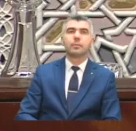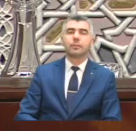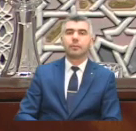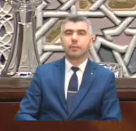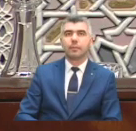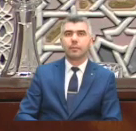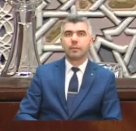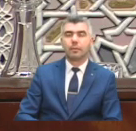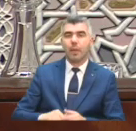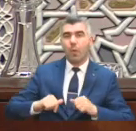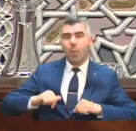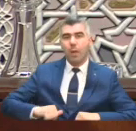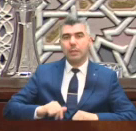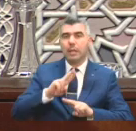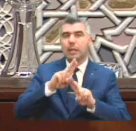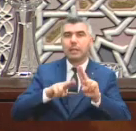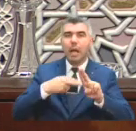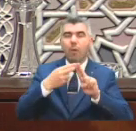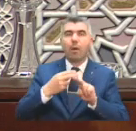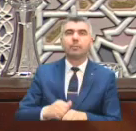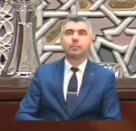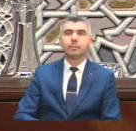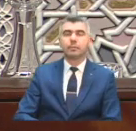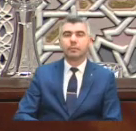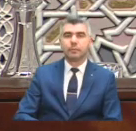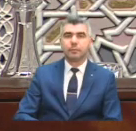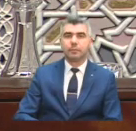تفضلوا السيد الوزير للرد على التعقيبات.